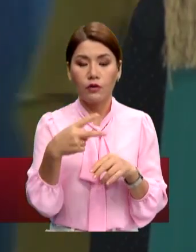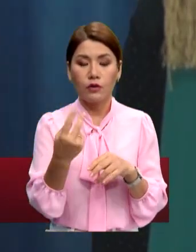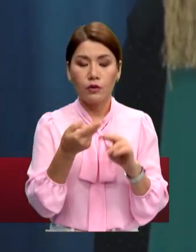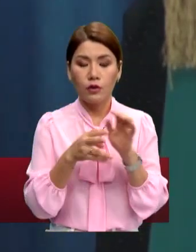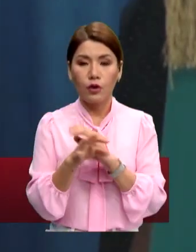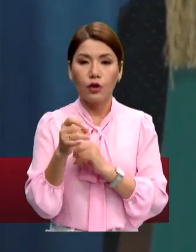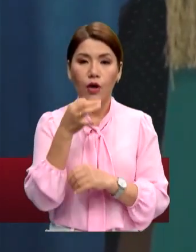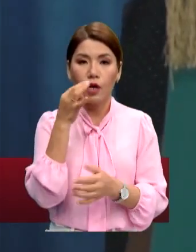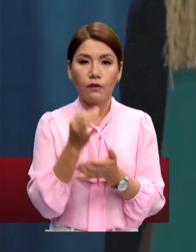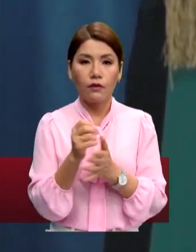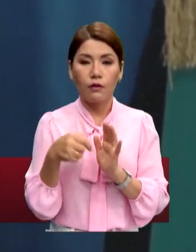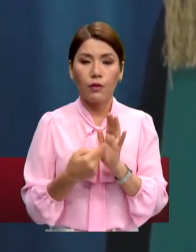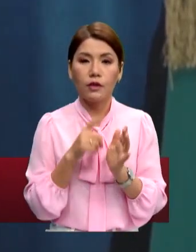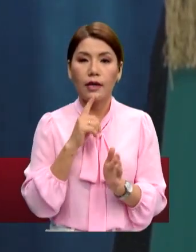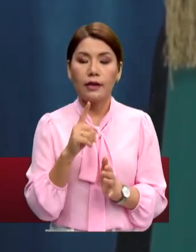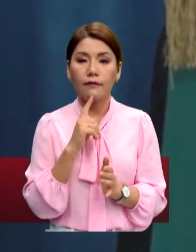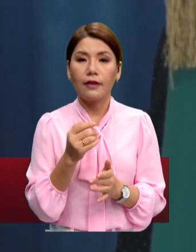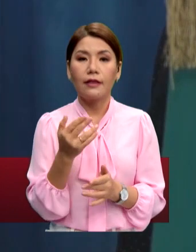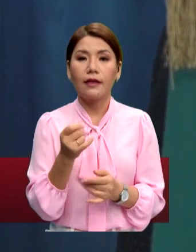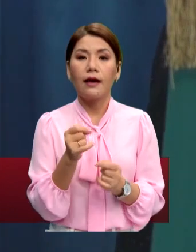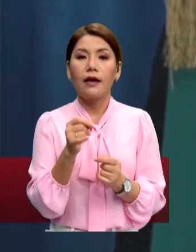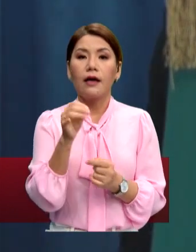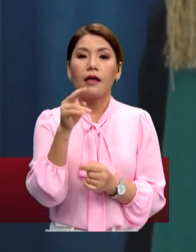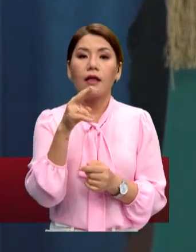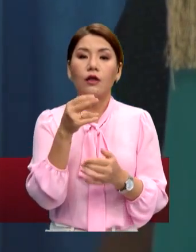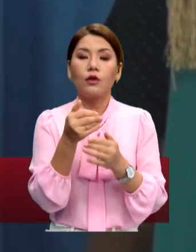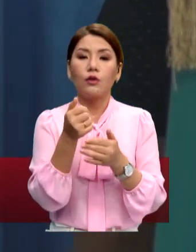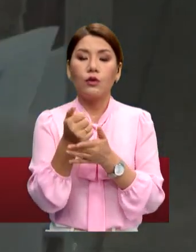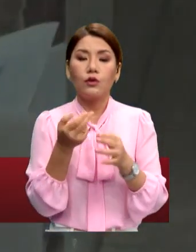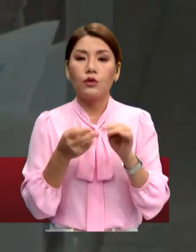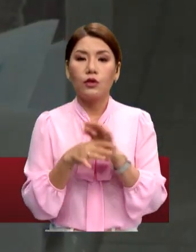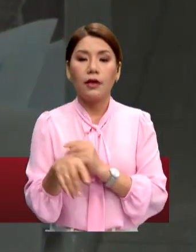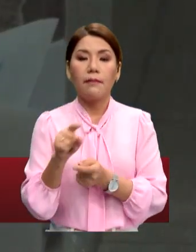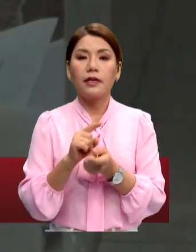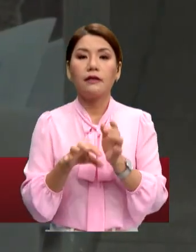также ответила на вопросы журналистов о досрочном переизбрании президента.